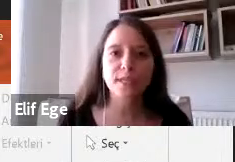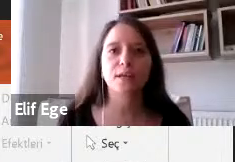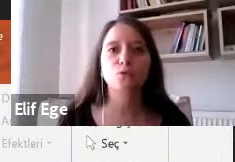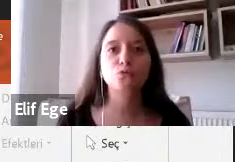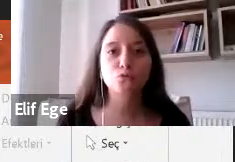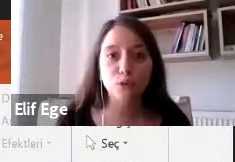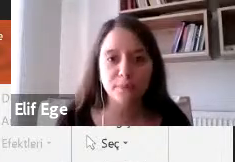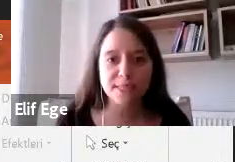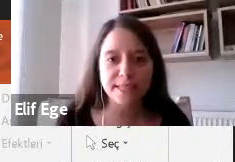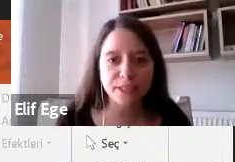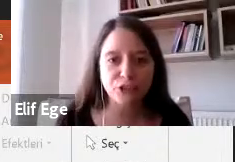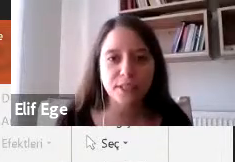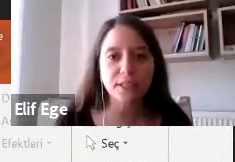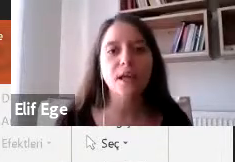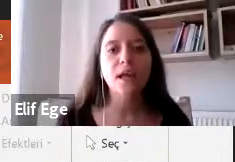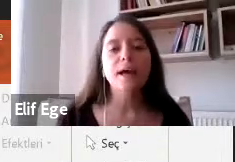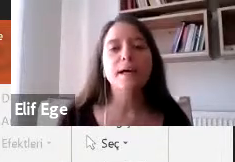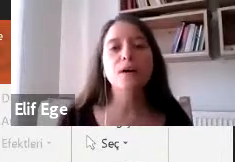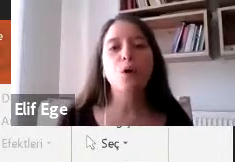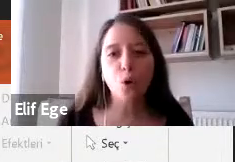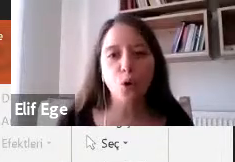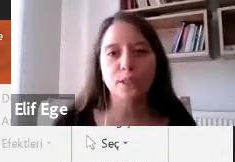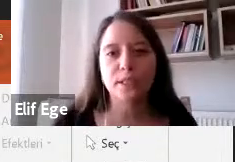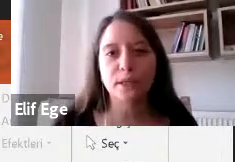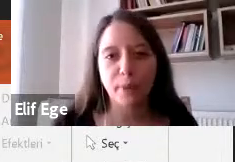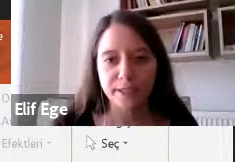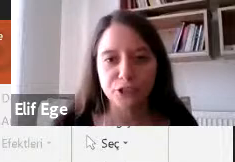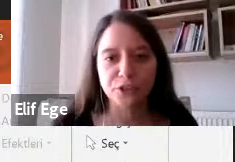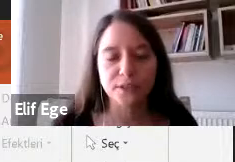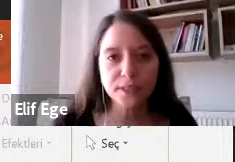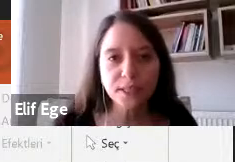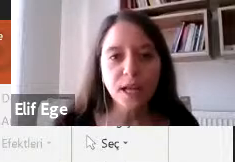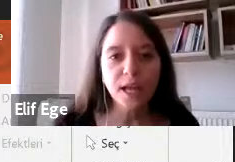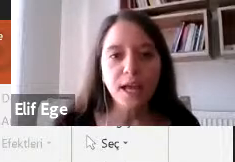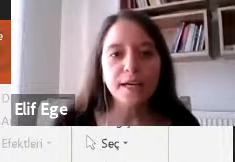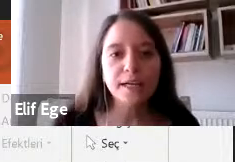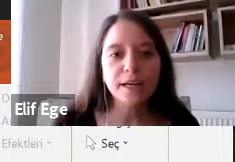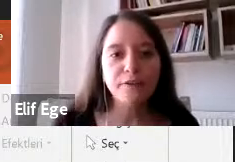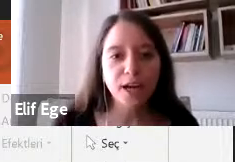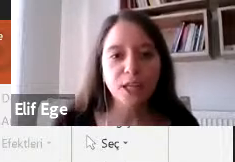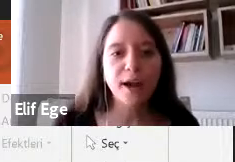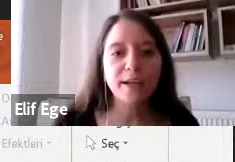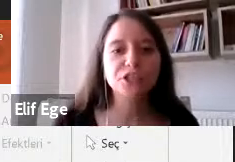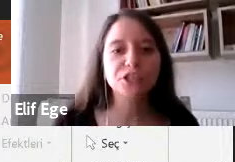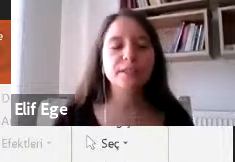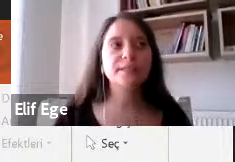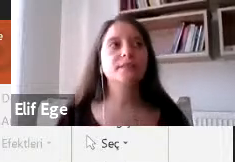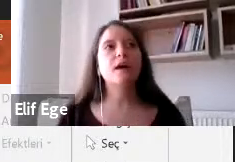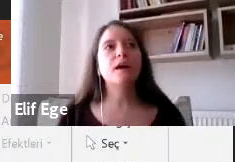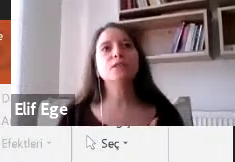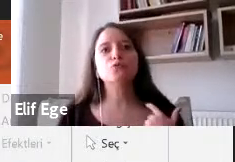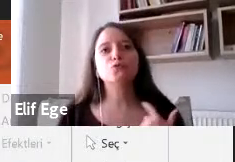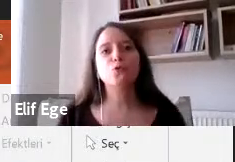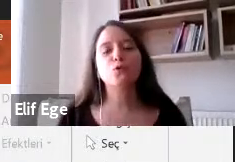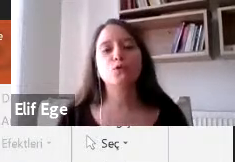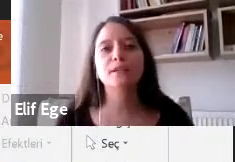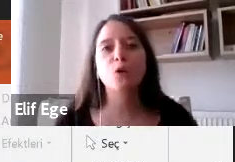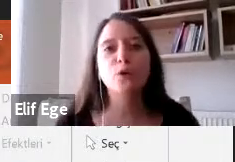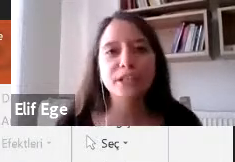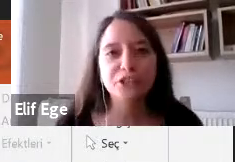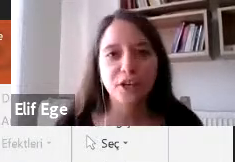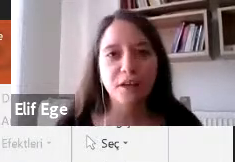6284'ün uygulanmasına ilişkin o paylaşıldı. Fakat paylaşılan yanıtlarda